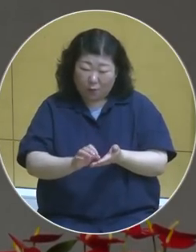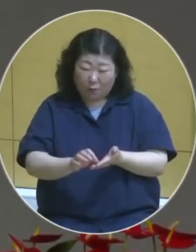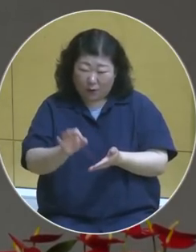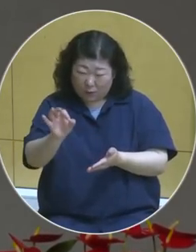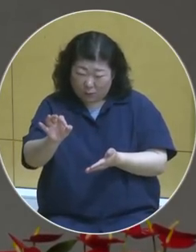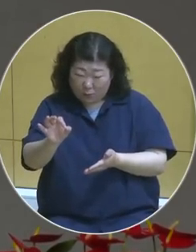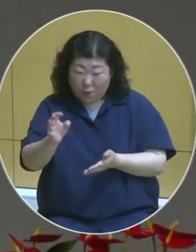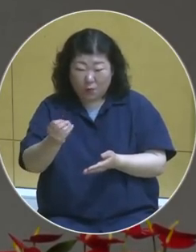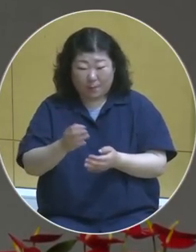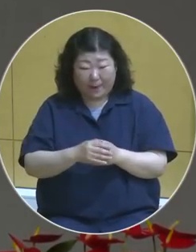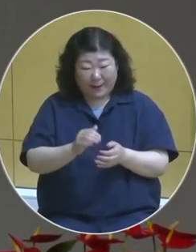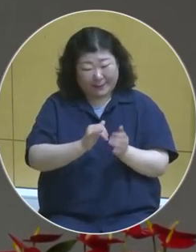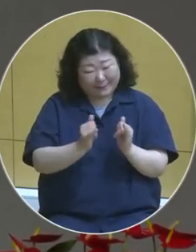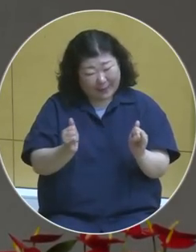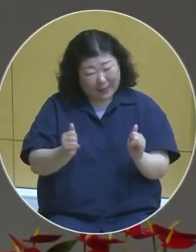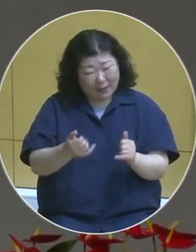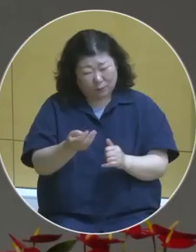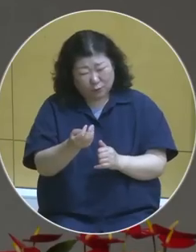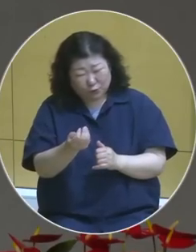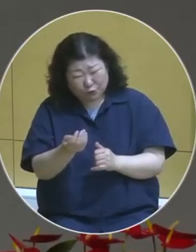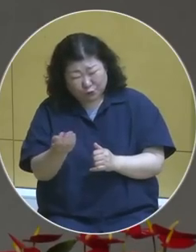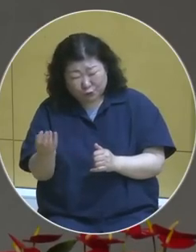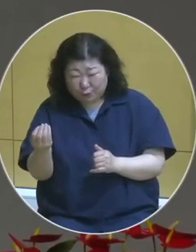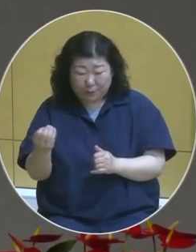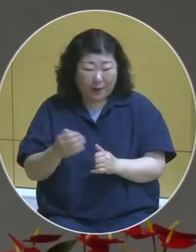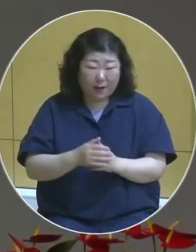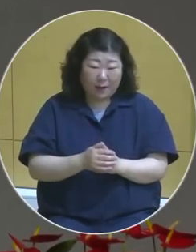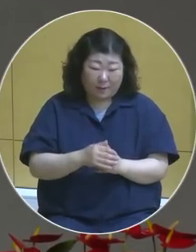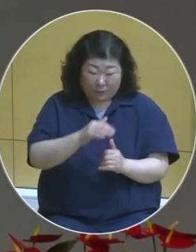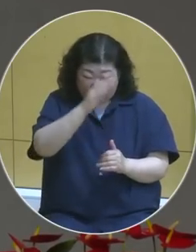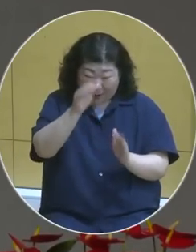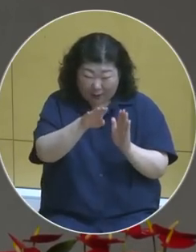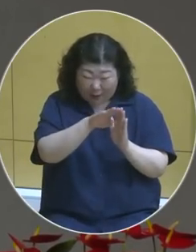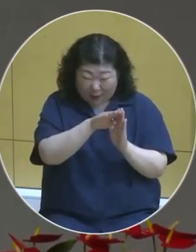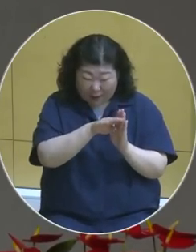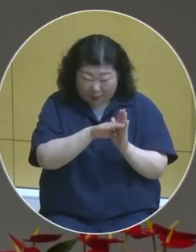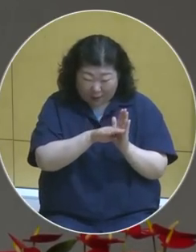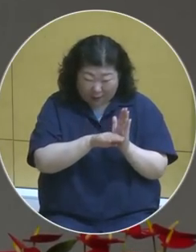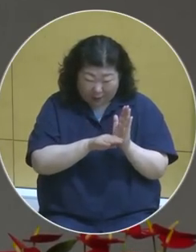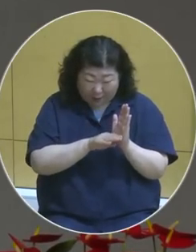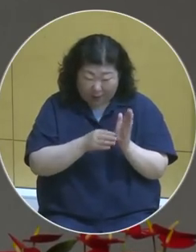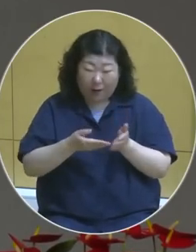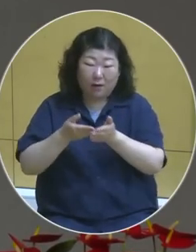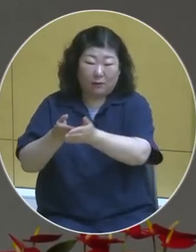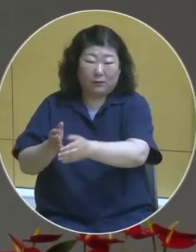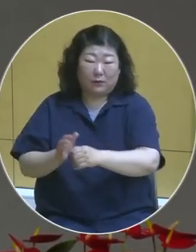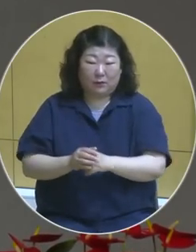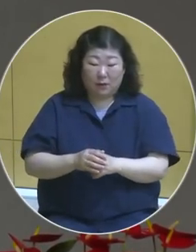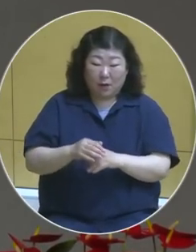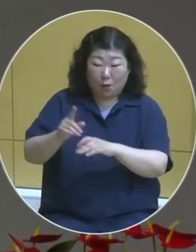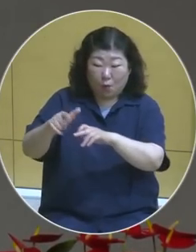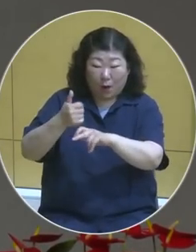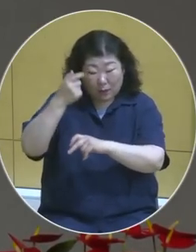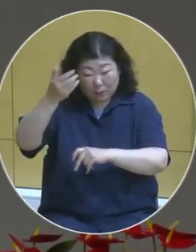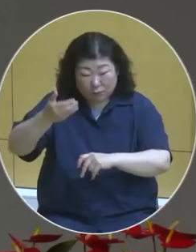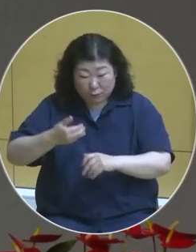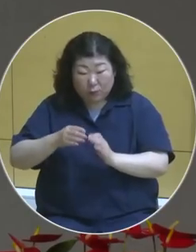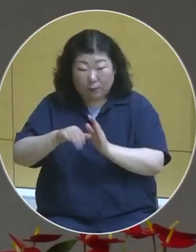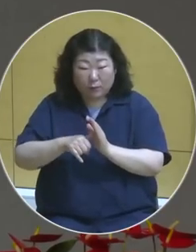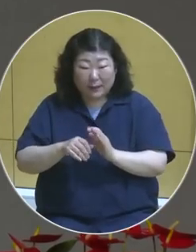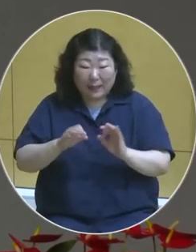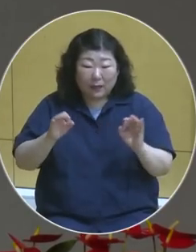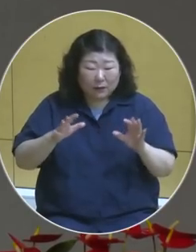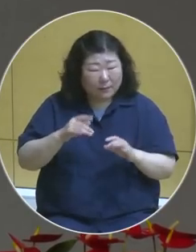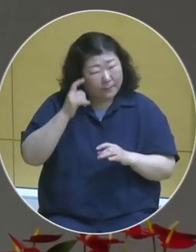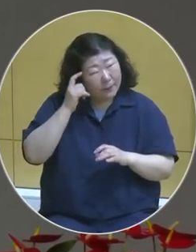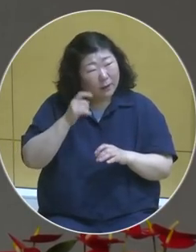부분들 전부 다 왕에게 소상히 아뢰입니다. 그게 왕이 물어본다고 금방 머리에서 나오겠습니까? 아닙니다.